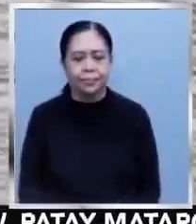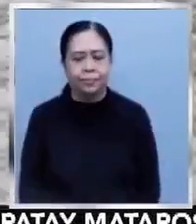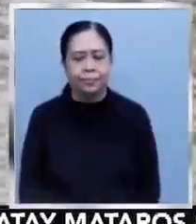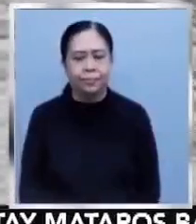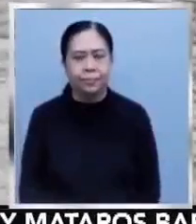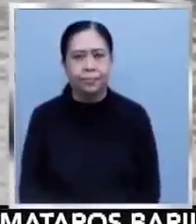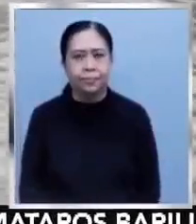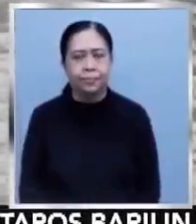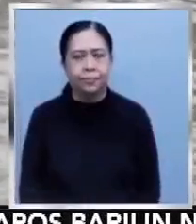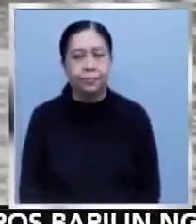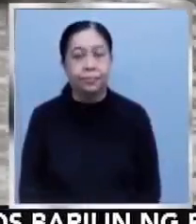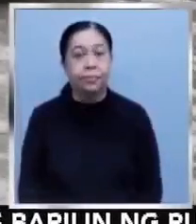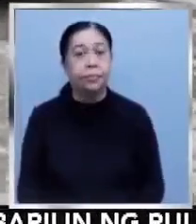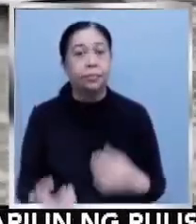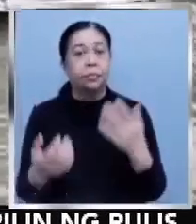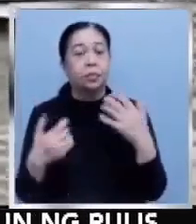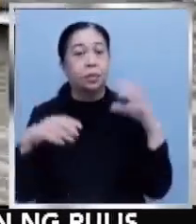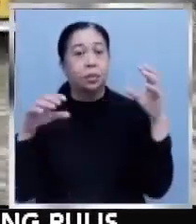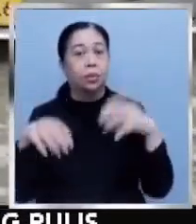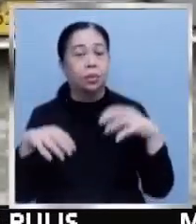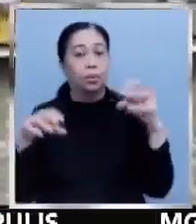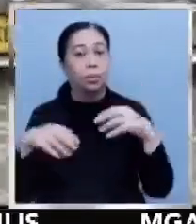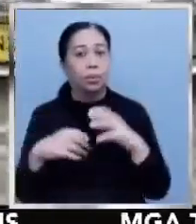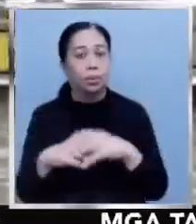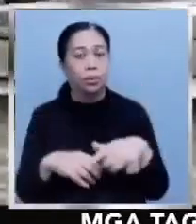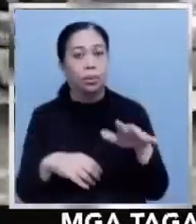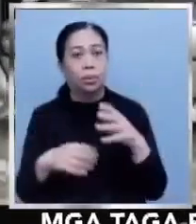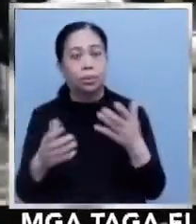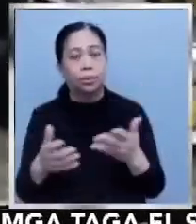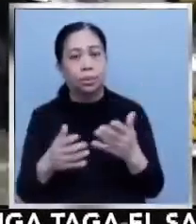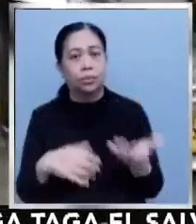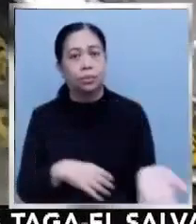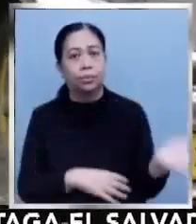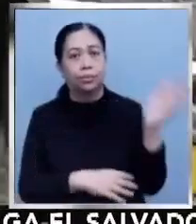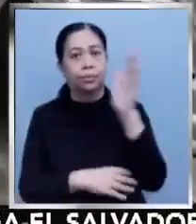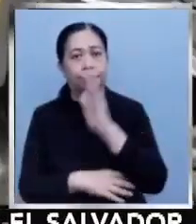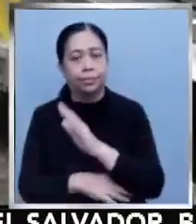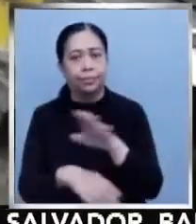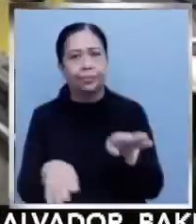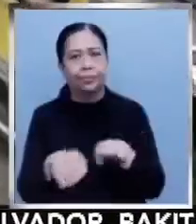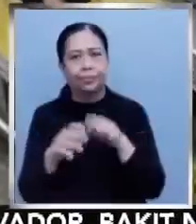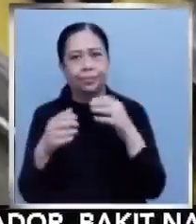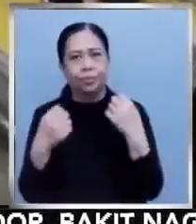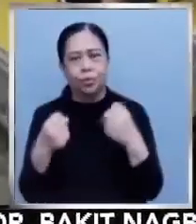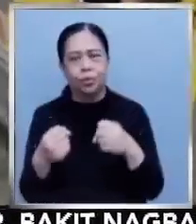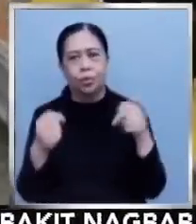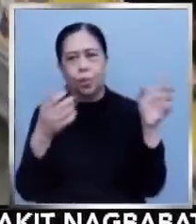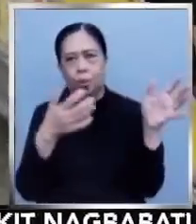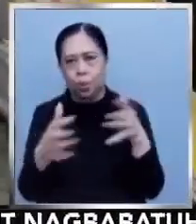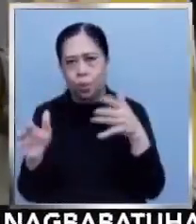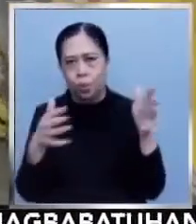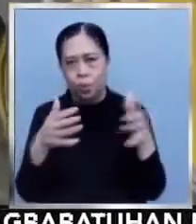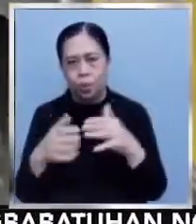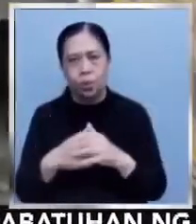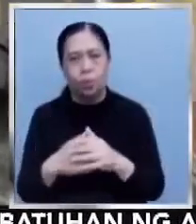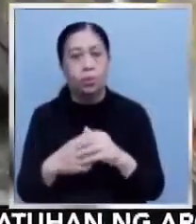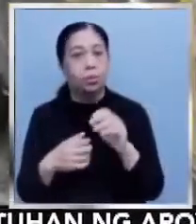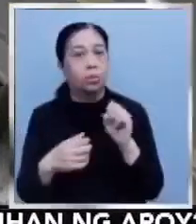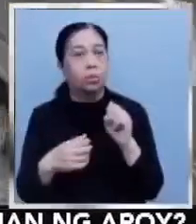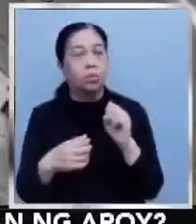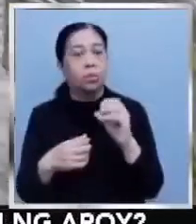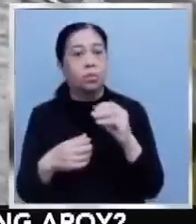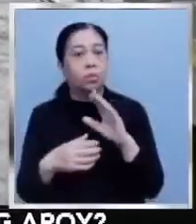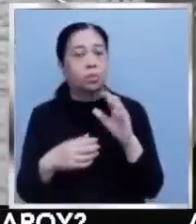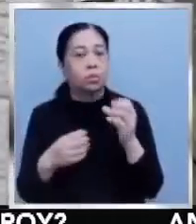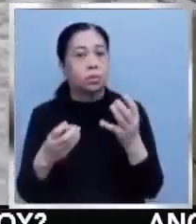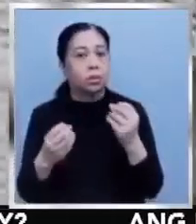Pia, dahil nga sa pabugso-bugso ang pag-uulan, maghapon na sinasabayan pa na may kalakasan na hangin. Kaya naman ano, lahat ng mga